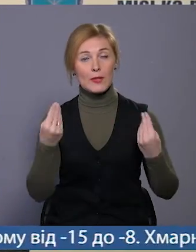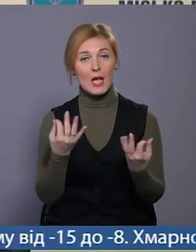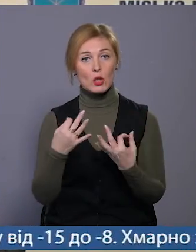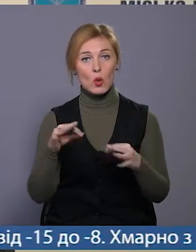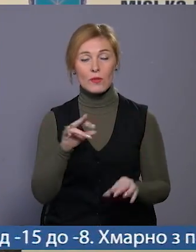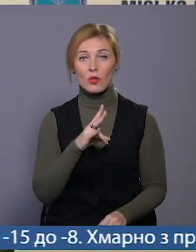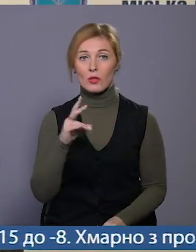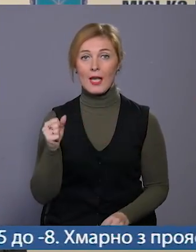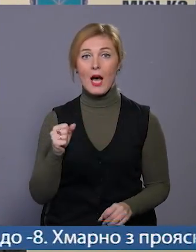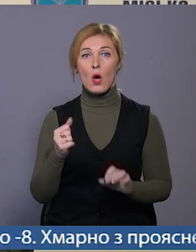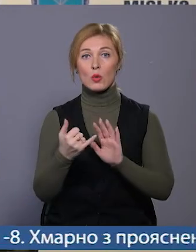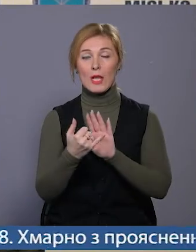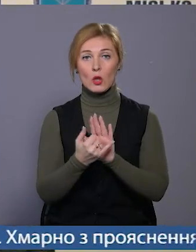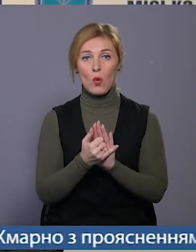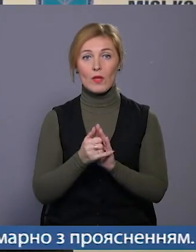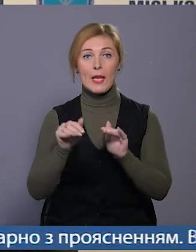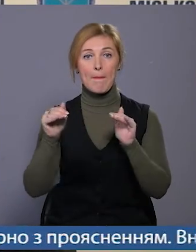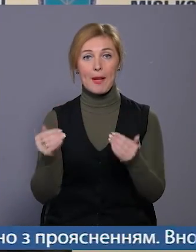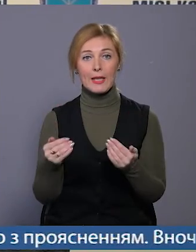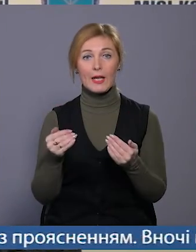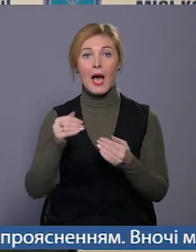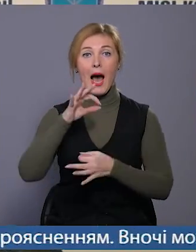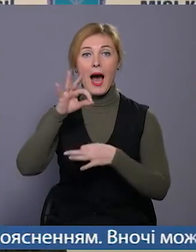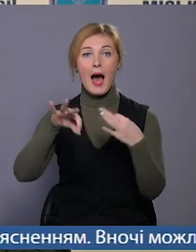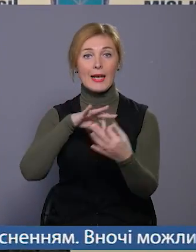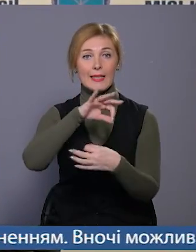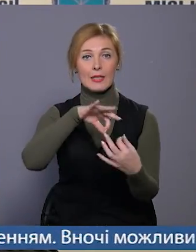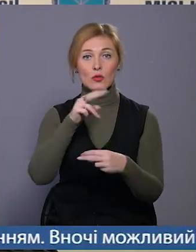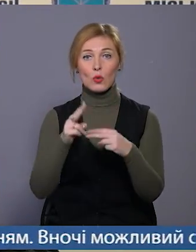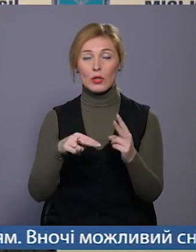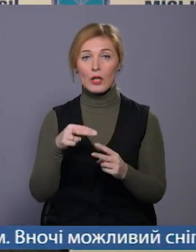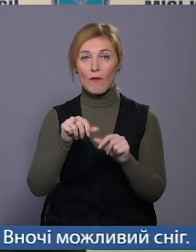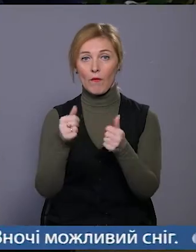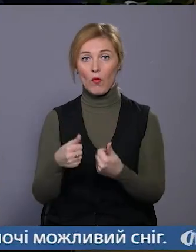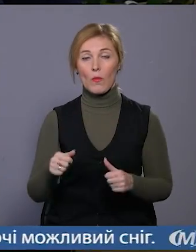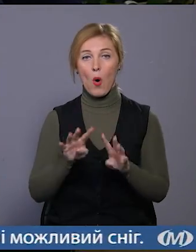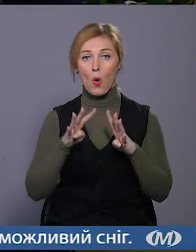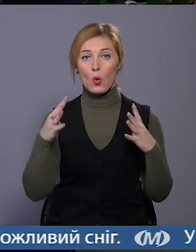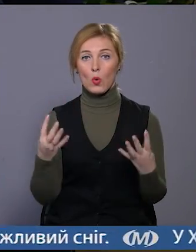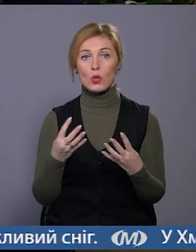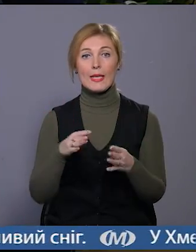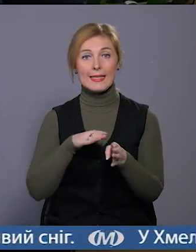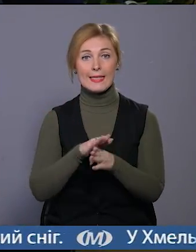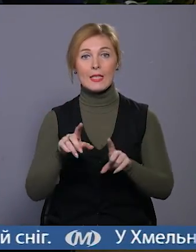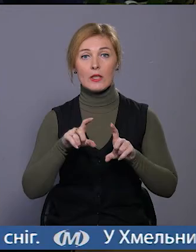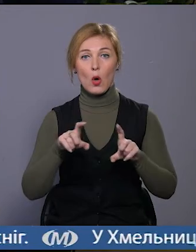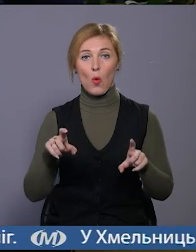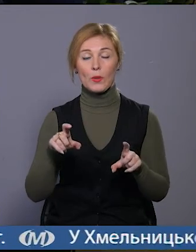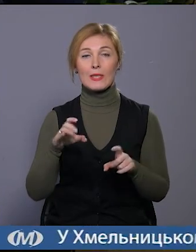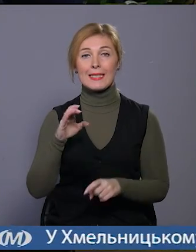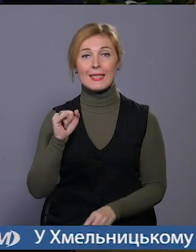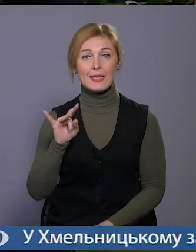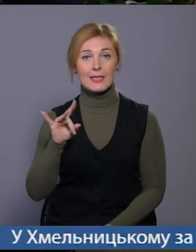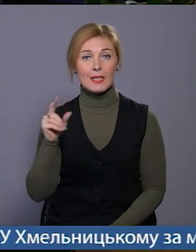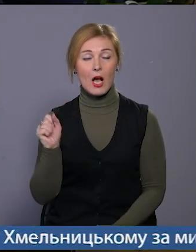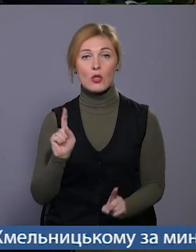на встановлення малих архітектурних форм. Це огорожі, зовнішня реклама. Цілісний майновий комплекс кінотеатр «Сілістра»,